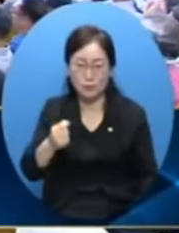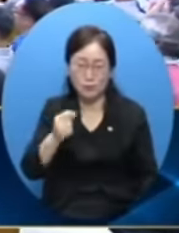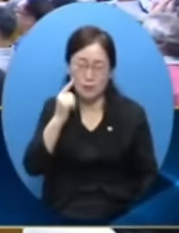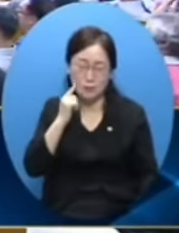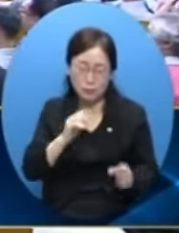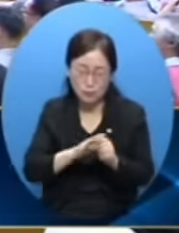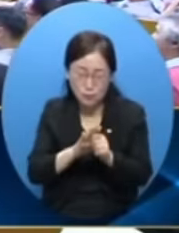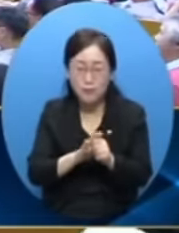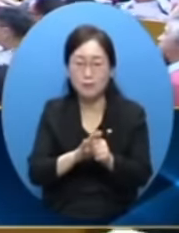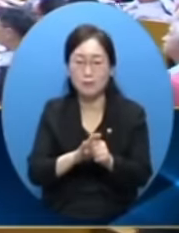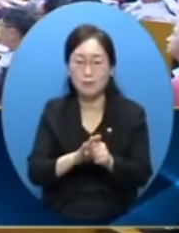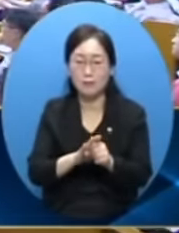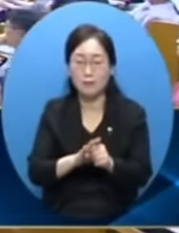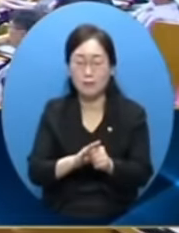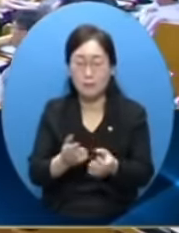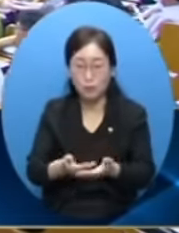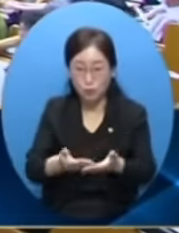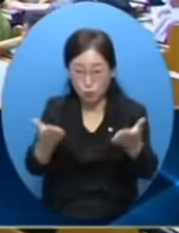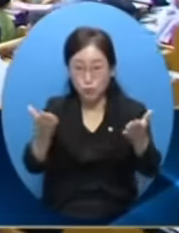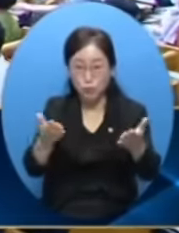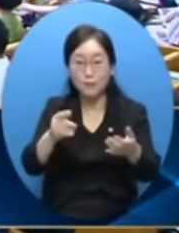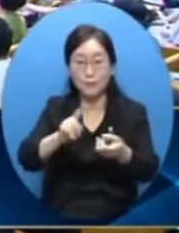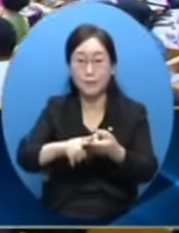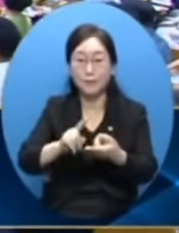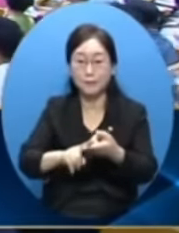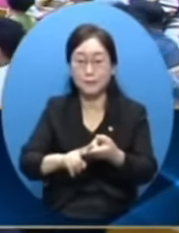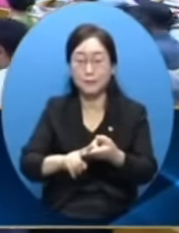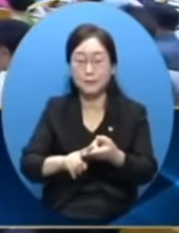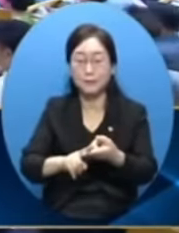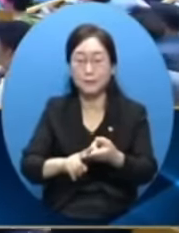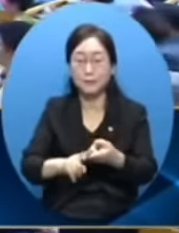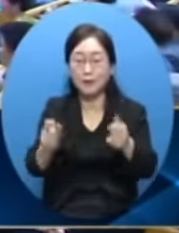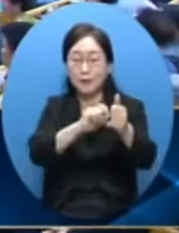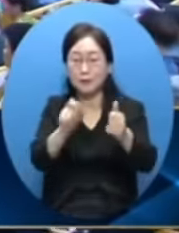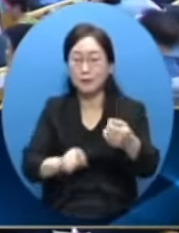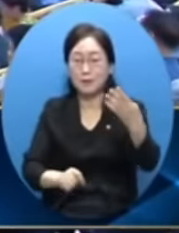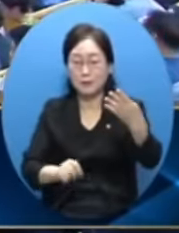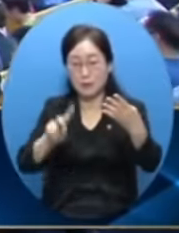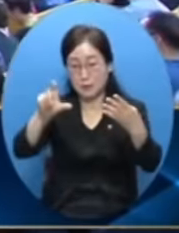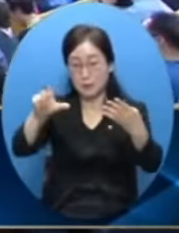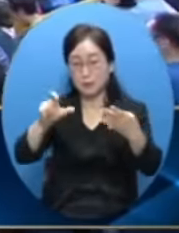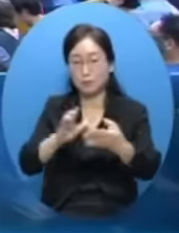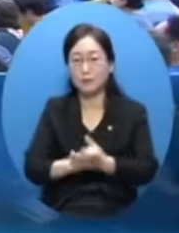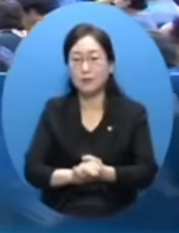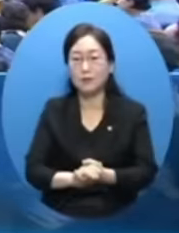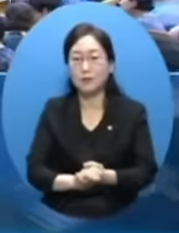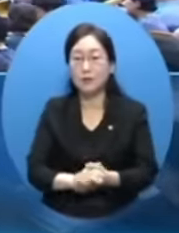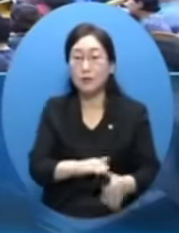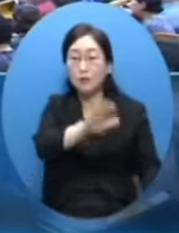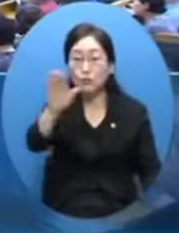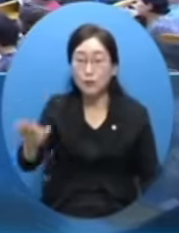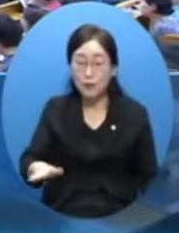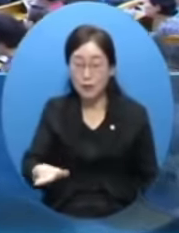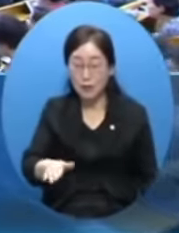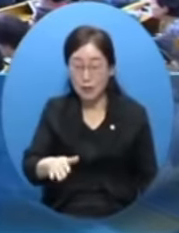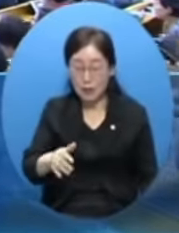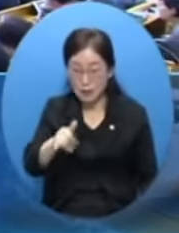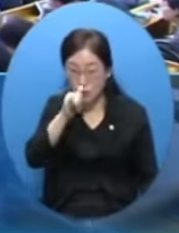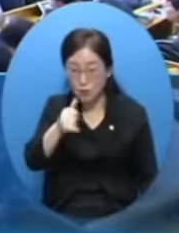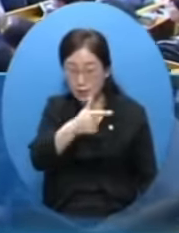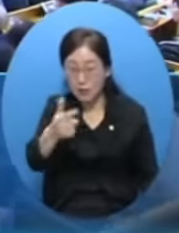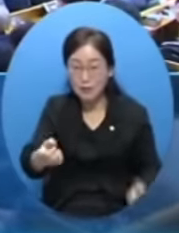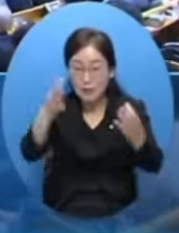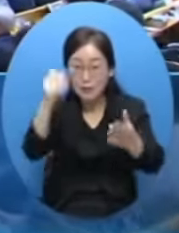여기십니다. 긍휼을 베푸시는 예수님에 대해서 히브리서 4장 15절은 이렇게 말씀합니다. 우리에게 있는 대제사장은